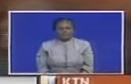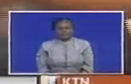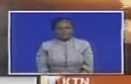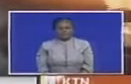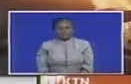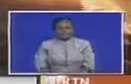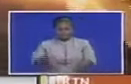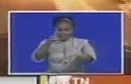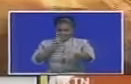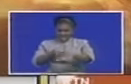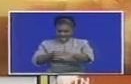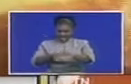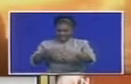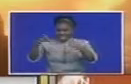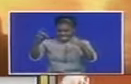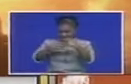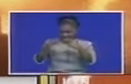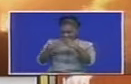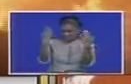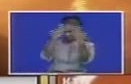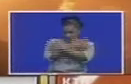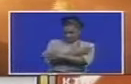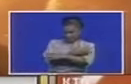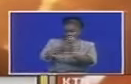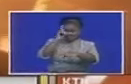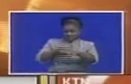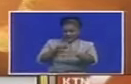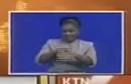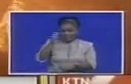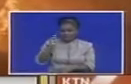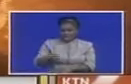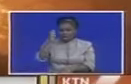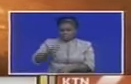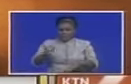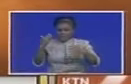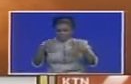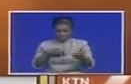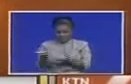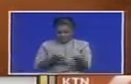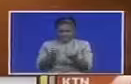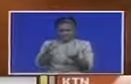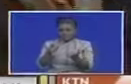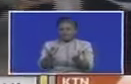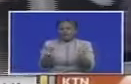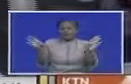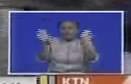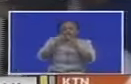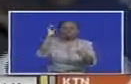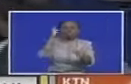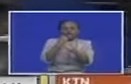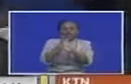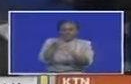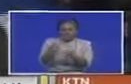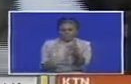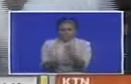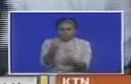Mwendo wa saa 2 za usiku wa jana, wakati wachuuzi wa soko maarufu la Gikomba walikuwa tayari kufunga kazi, ndipo moto